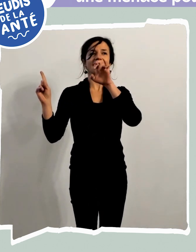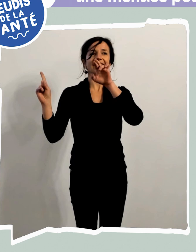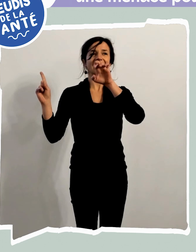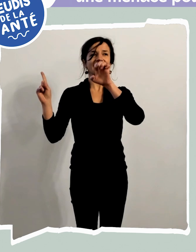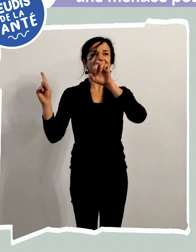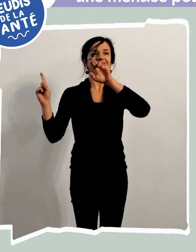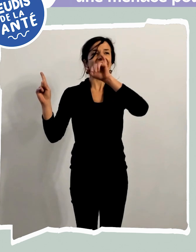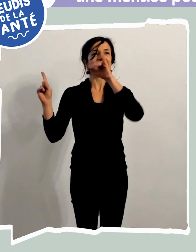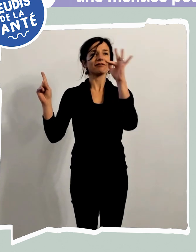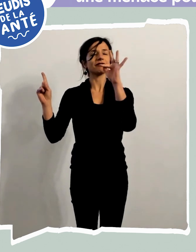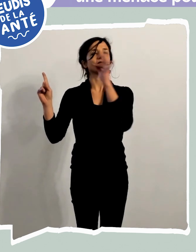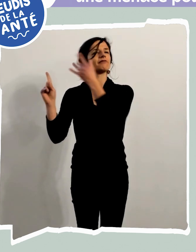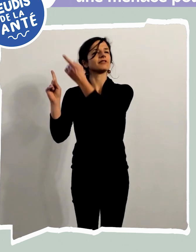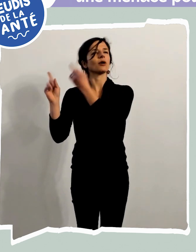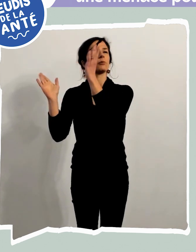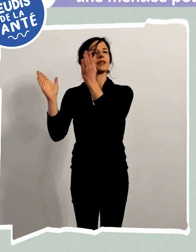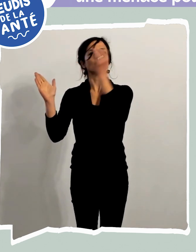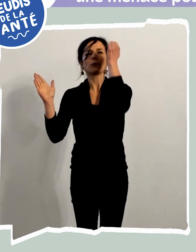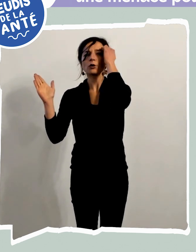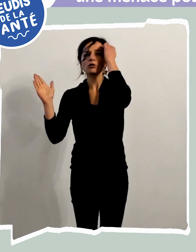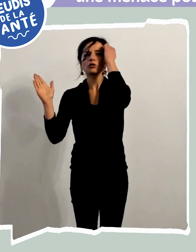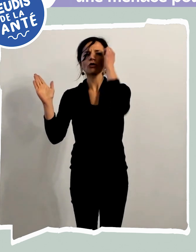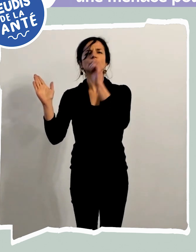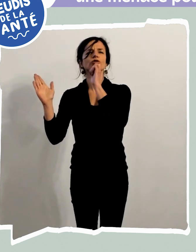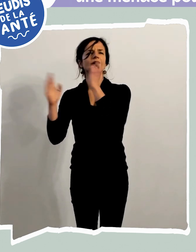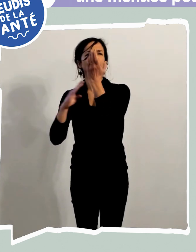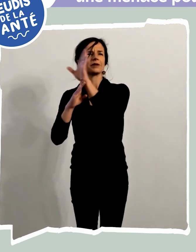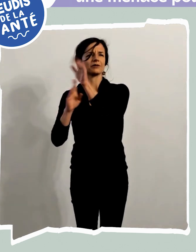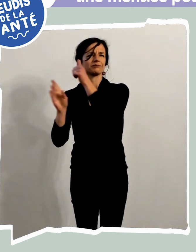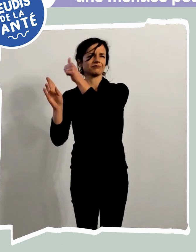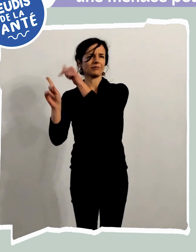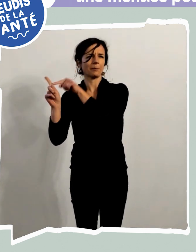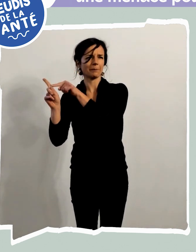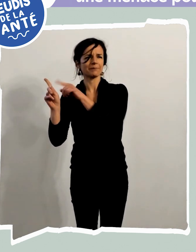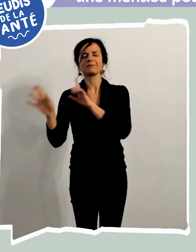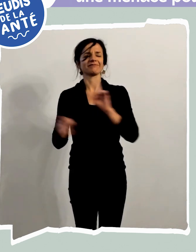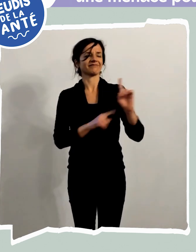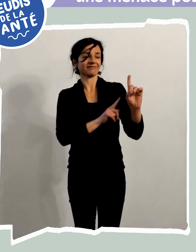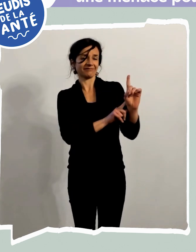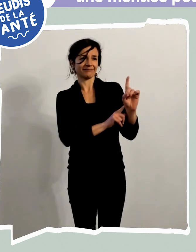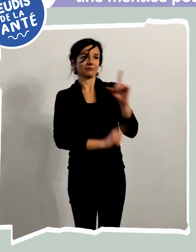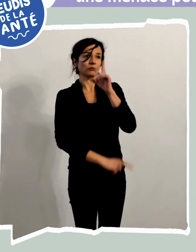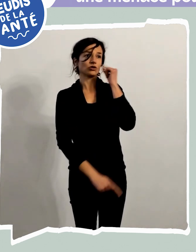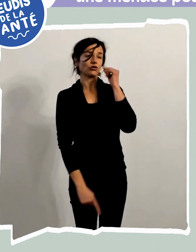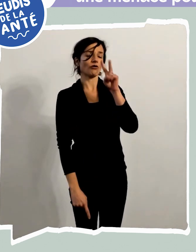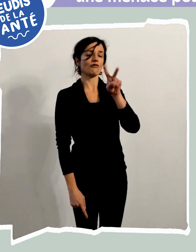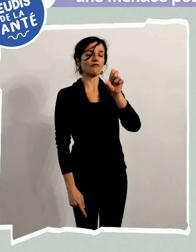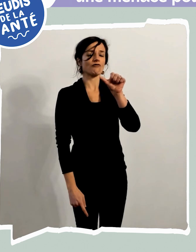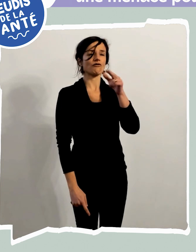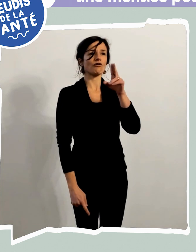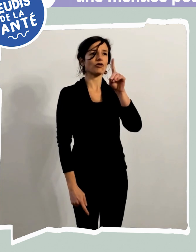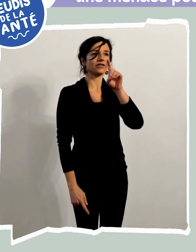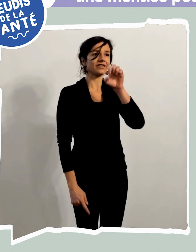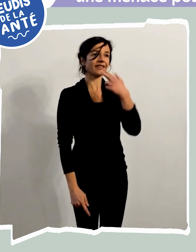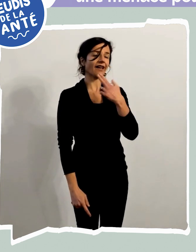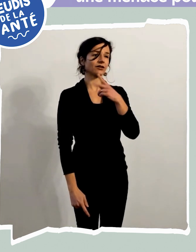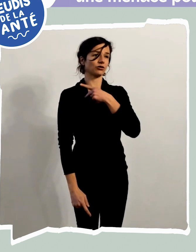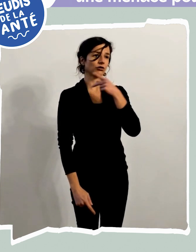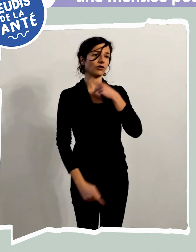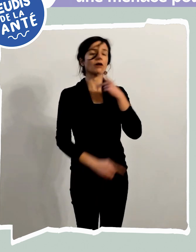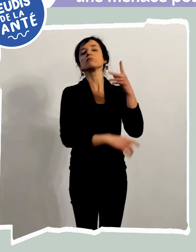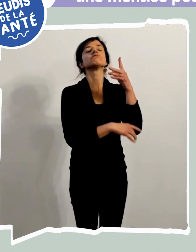qui se présentera peut-être. Et puis, à ma gauche, j'ai docteur Pascal Vaudin, qui est maître de conférence à